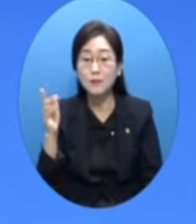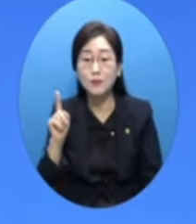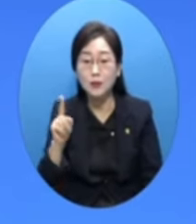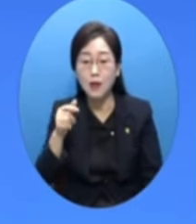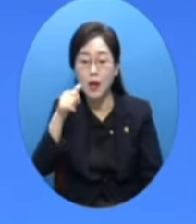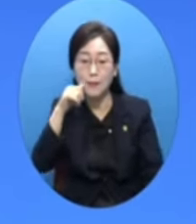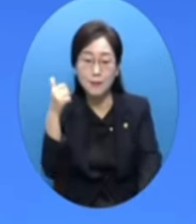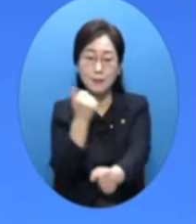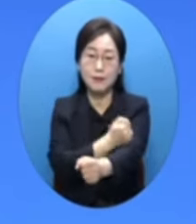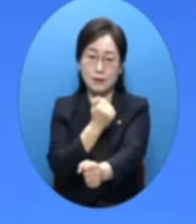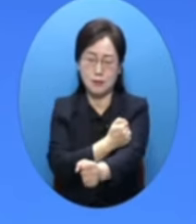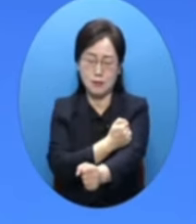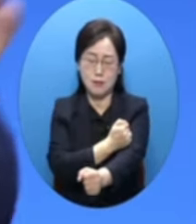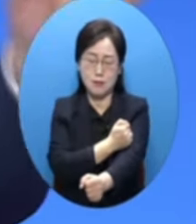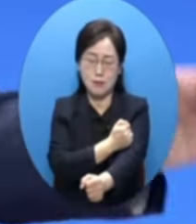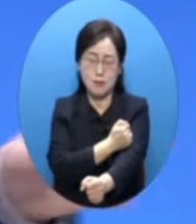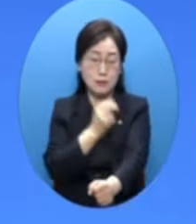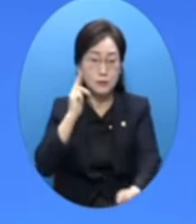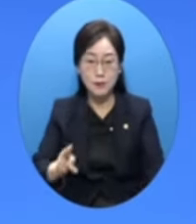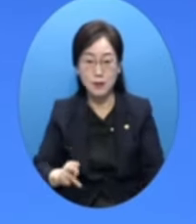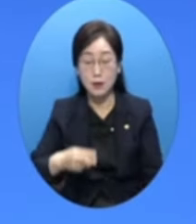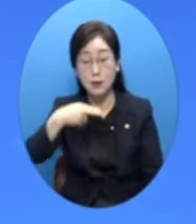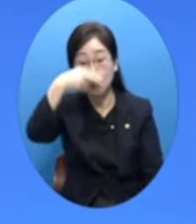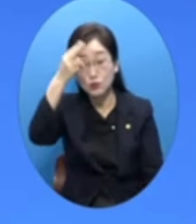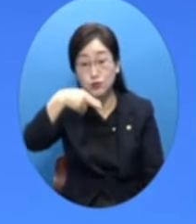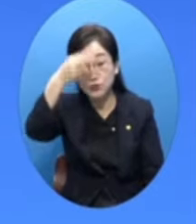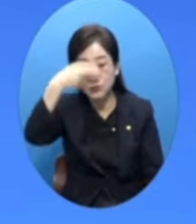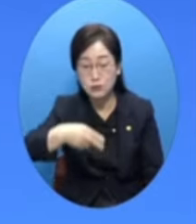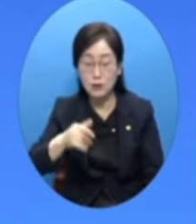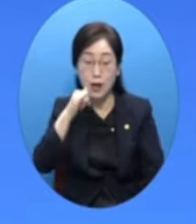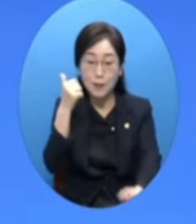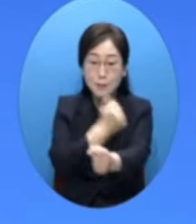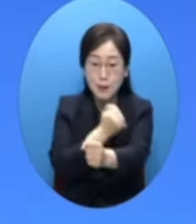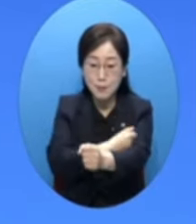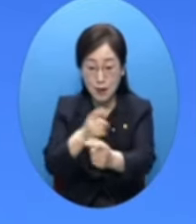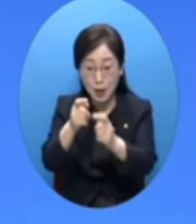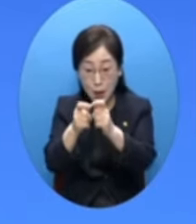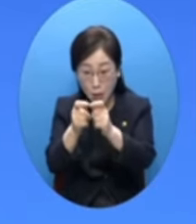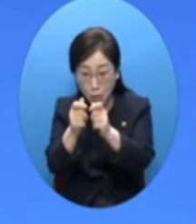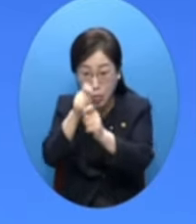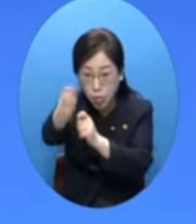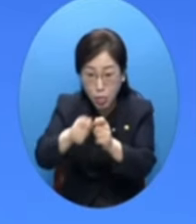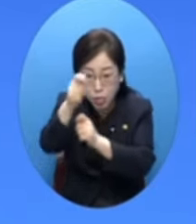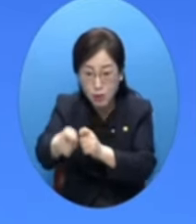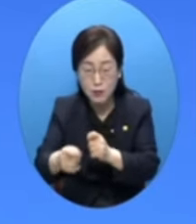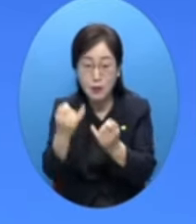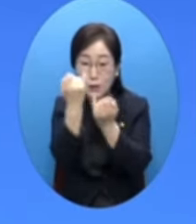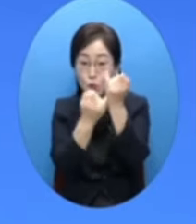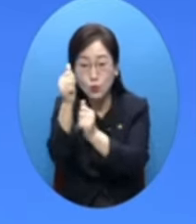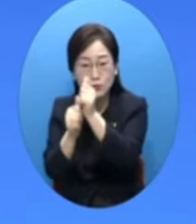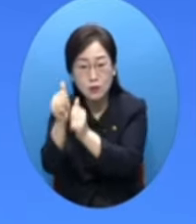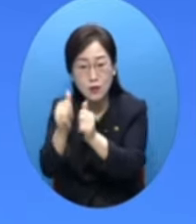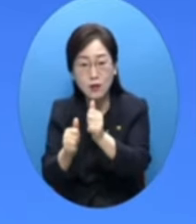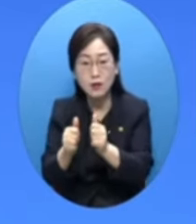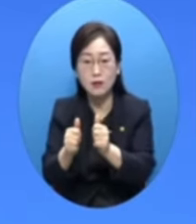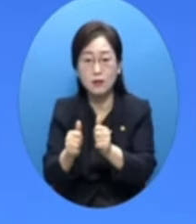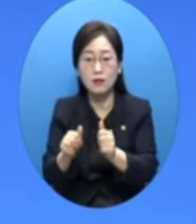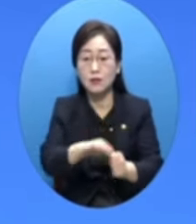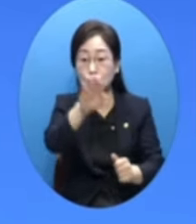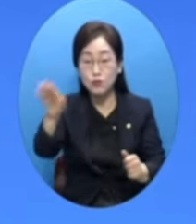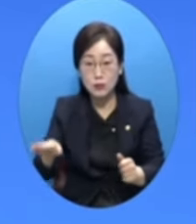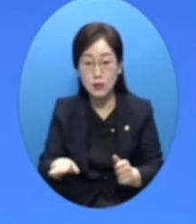마약이 범람하고 있습니다. 술도 마약도 도박도 동성애도 우리의